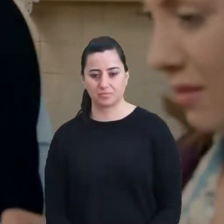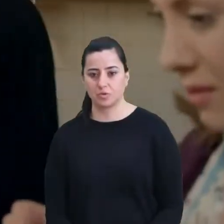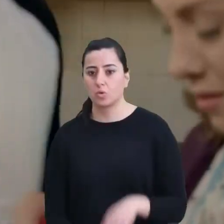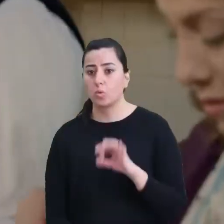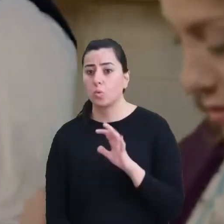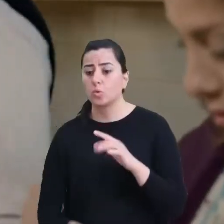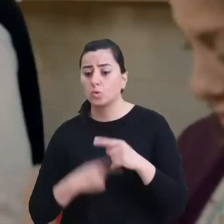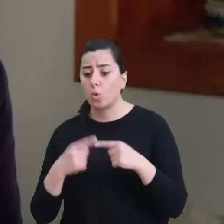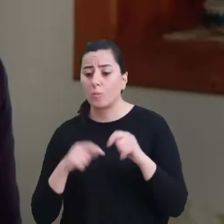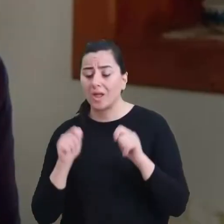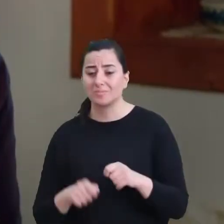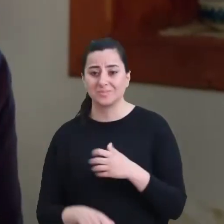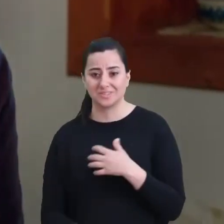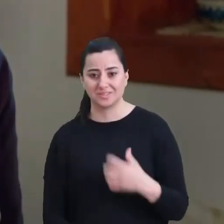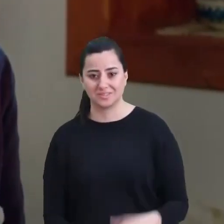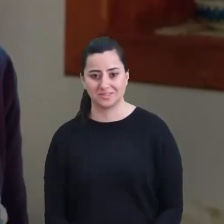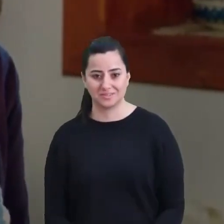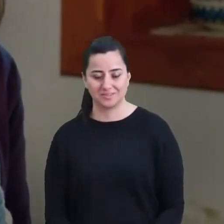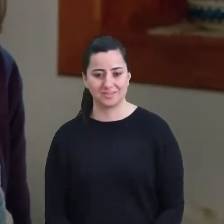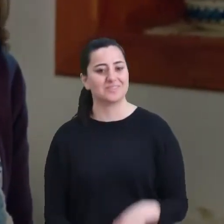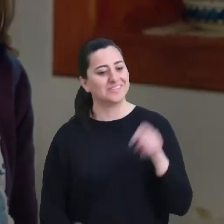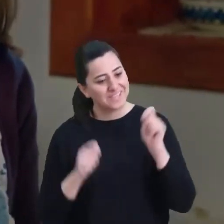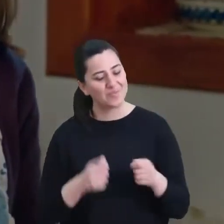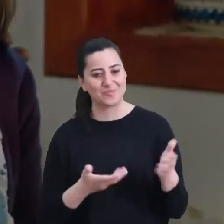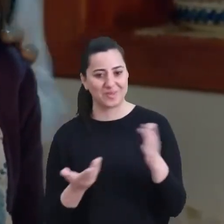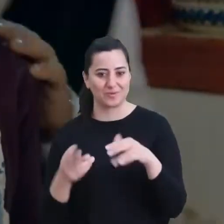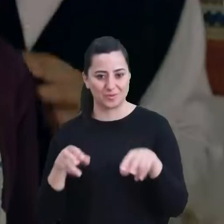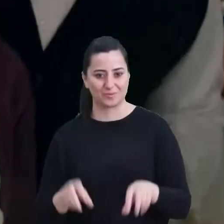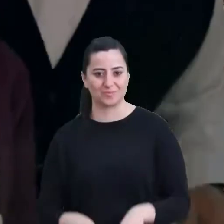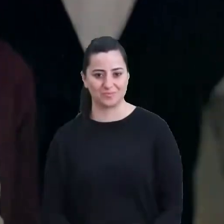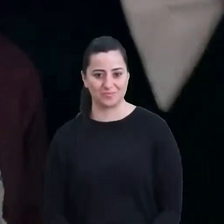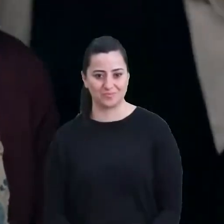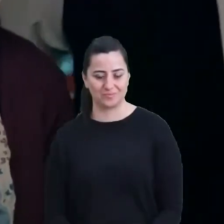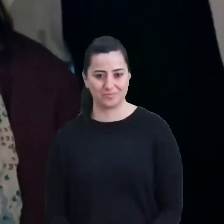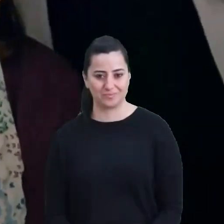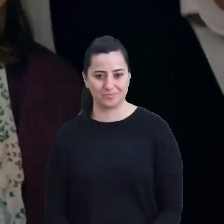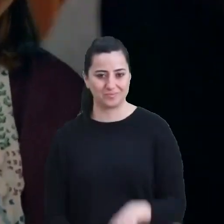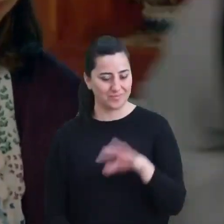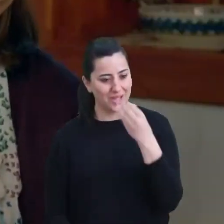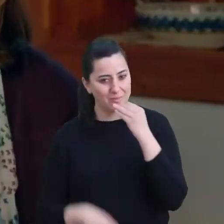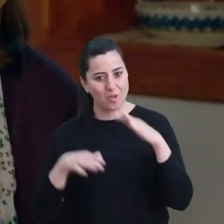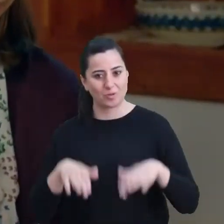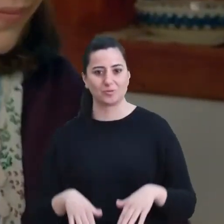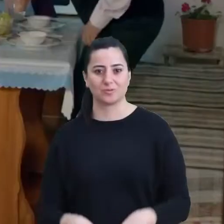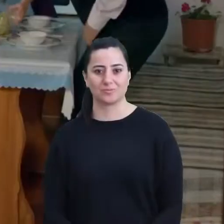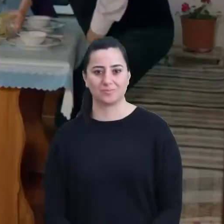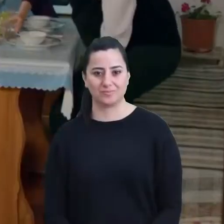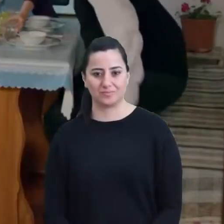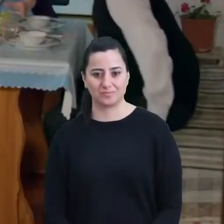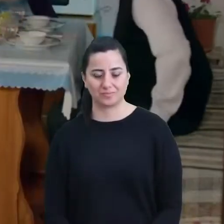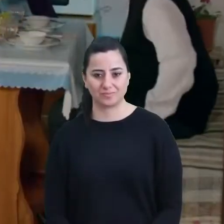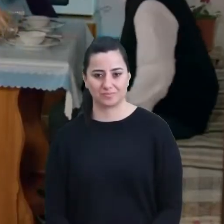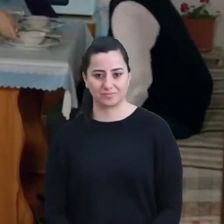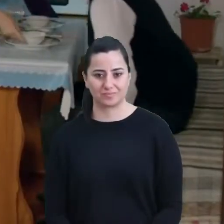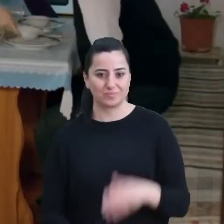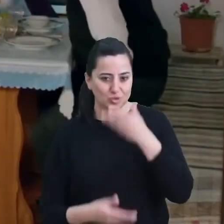Oo, dolma yapmış ya anın. He, yaptım hadi. Hadi, hadi oturun bakayım. Hadi. Bakayım.